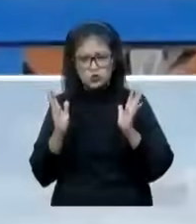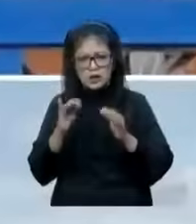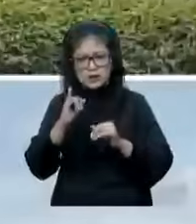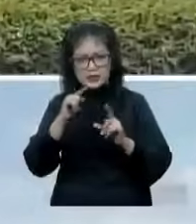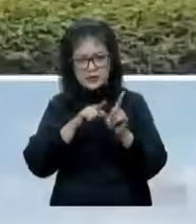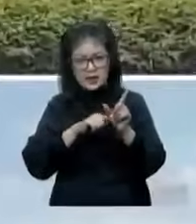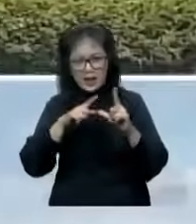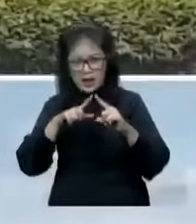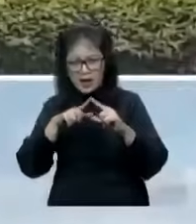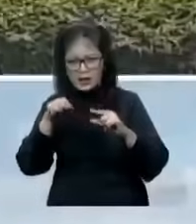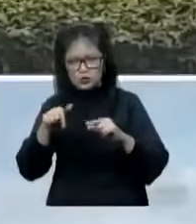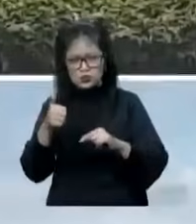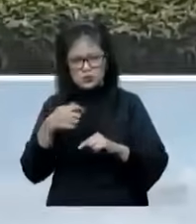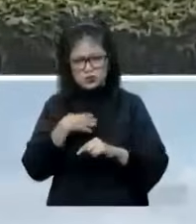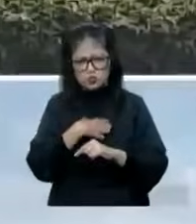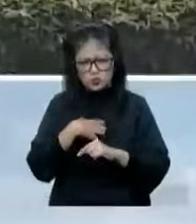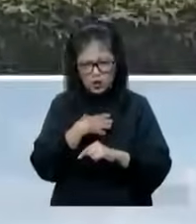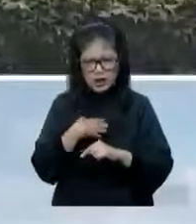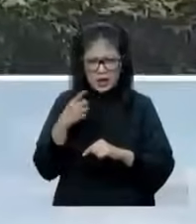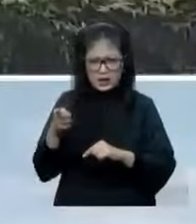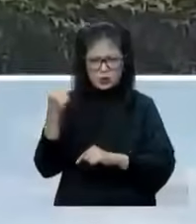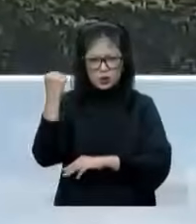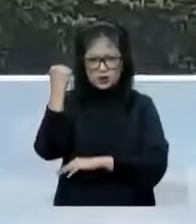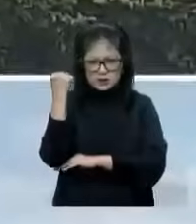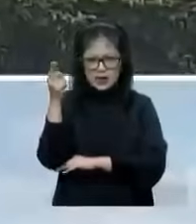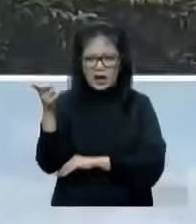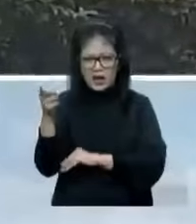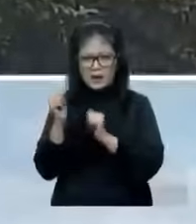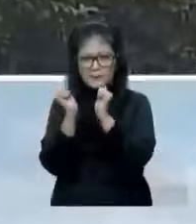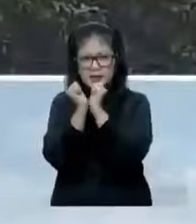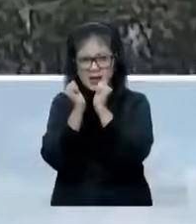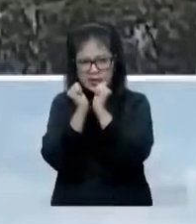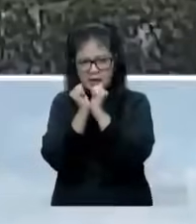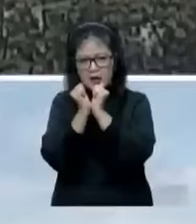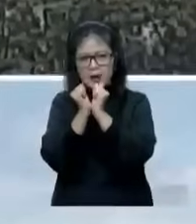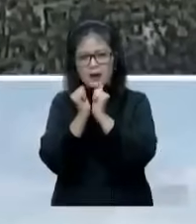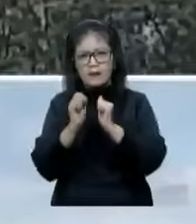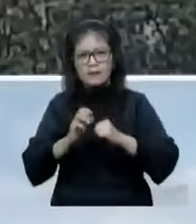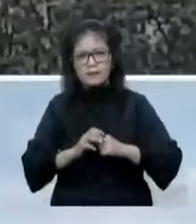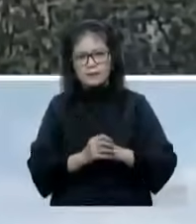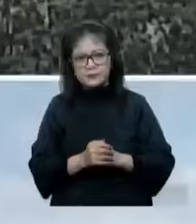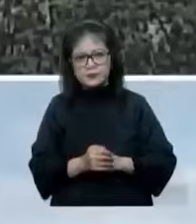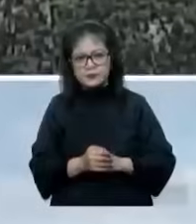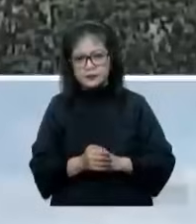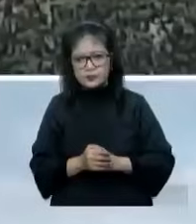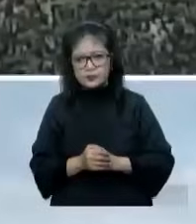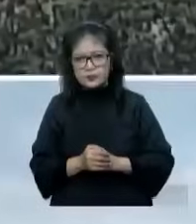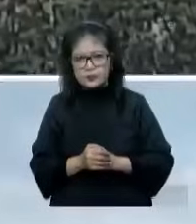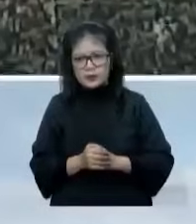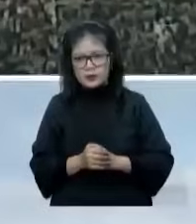diduga atau disangka e melakukan tindak pidana yang